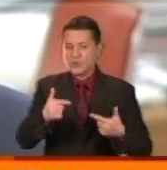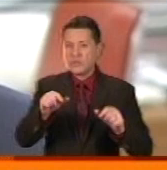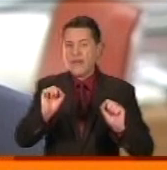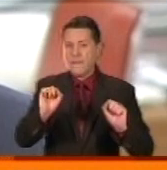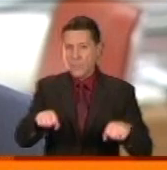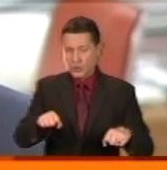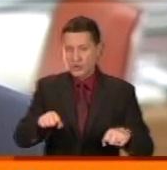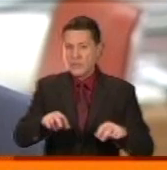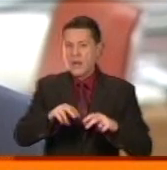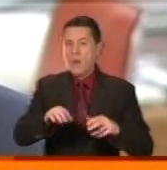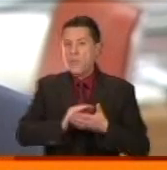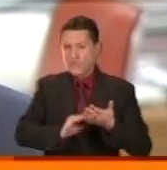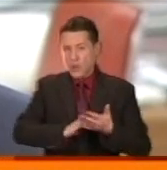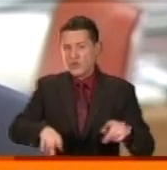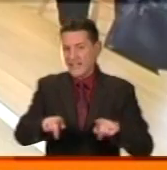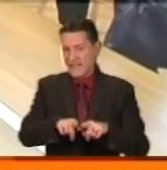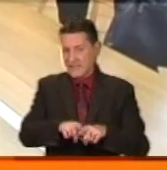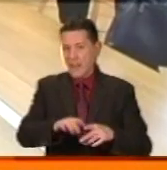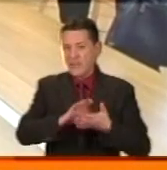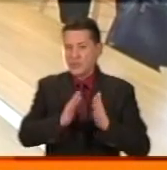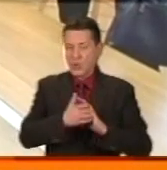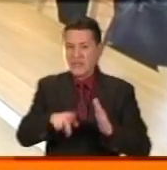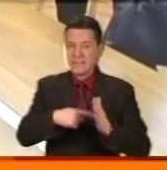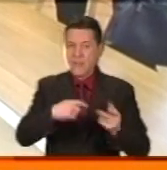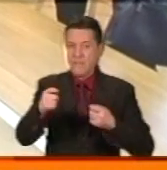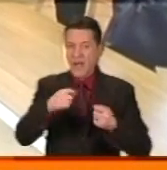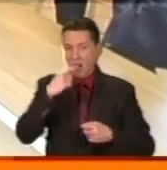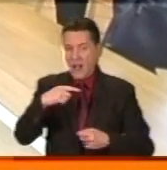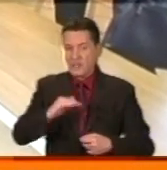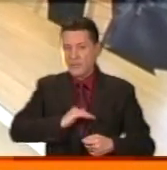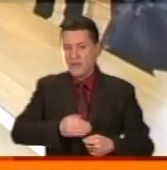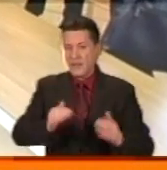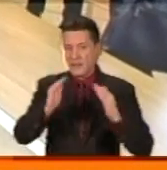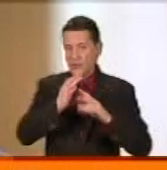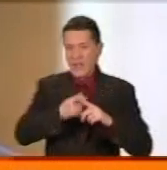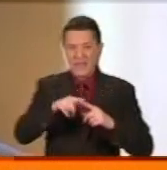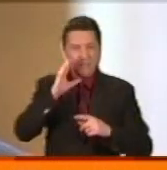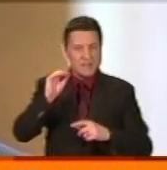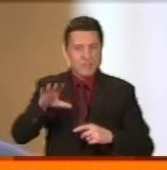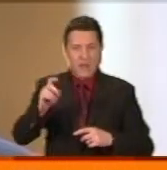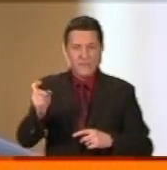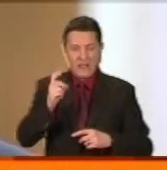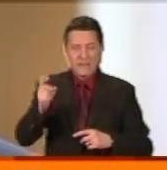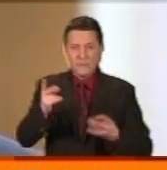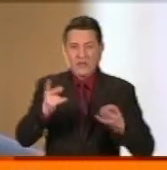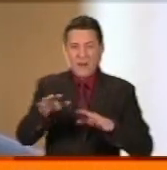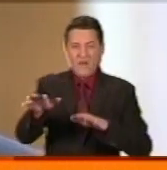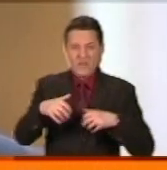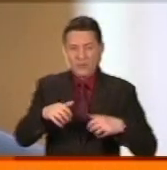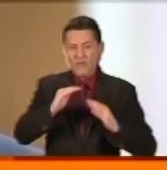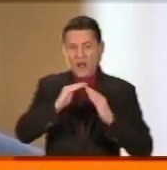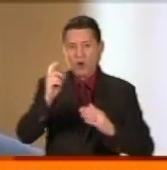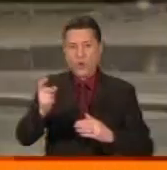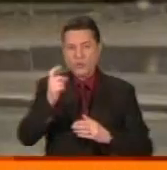можуть повторитись Такі ж самі ситуації мер каже приватні будинки про які не дбають власники треба відбирати в комунальну